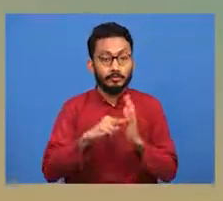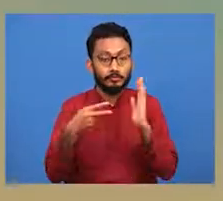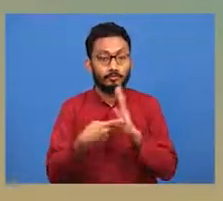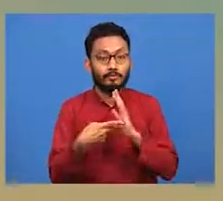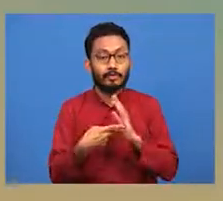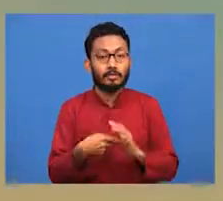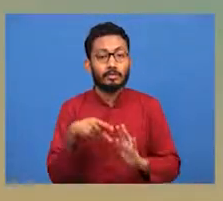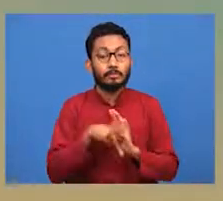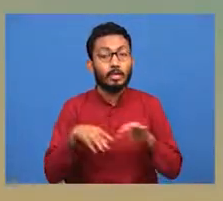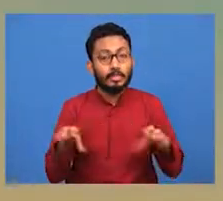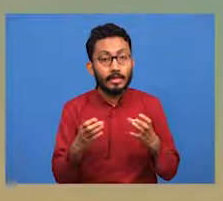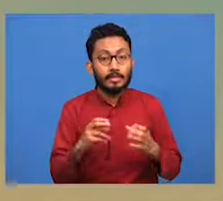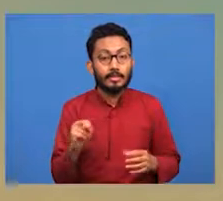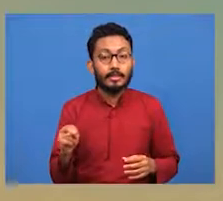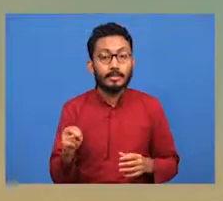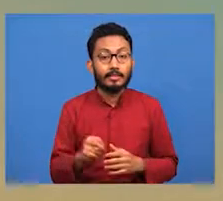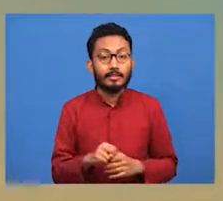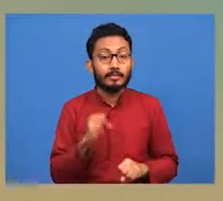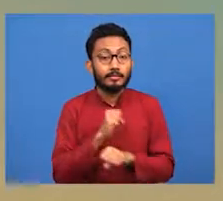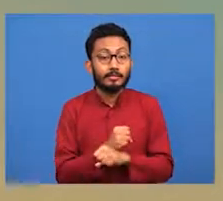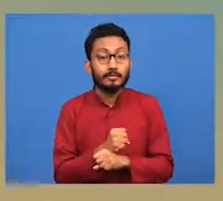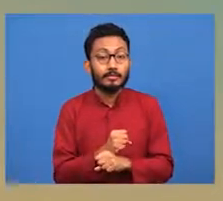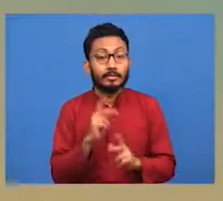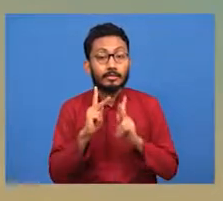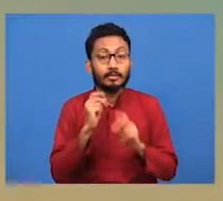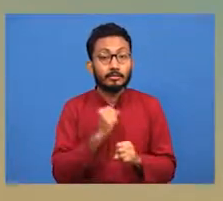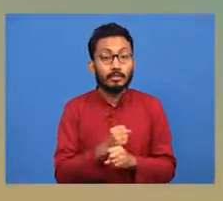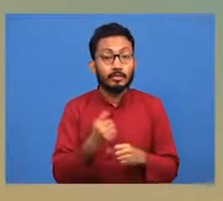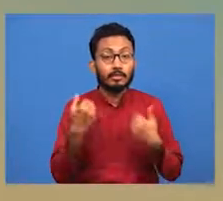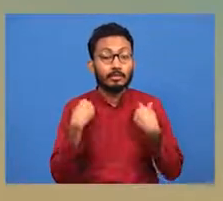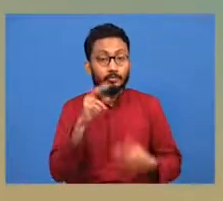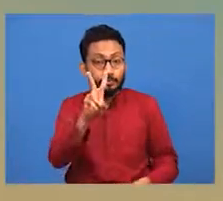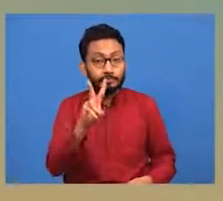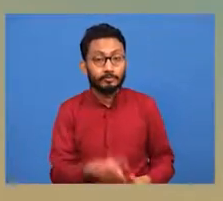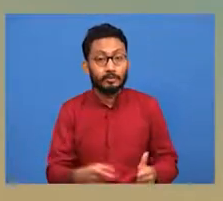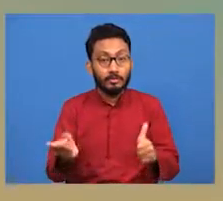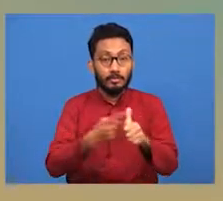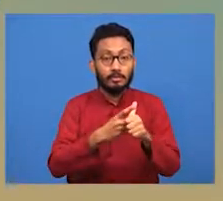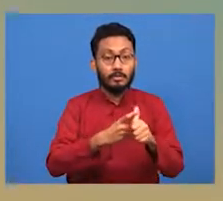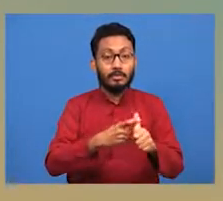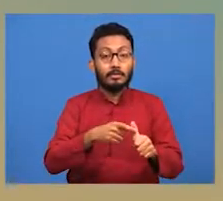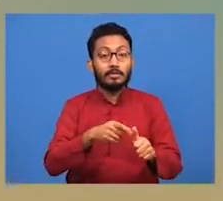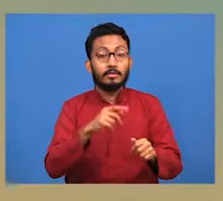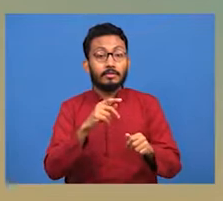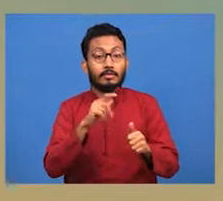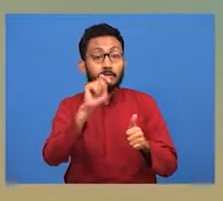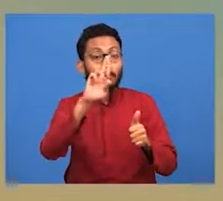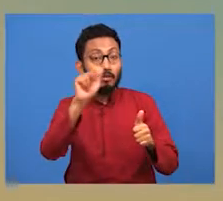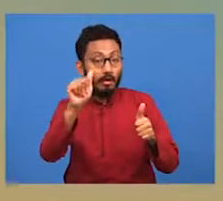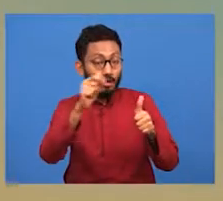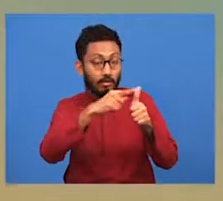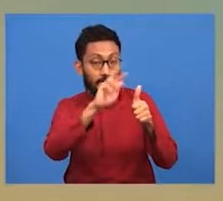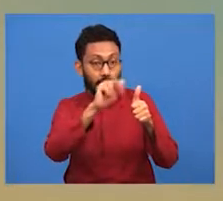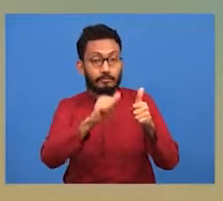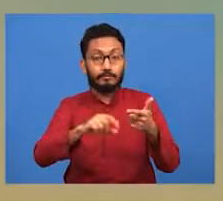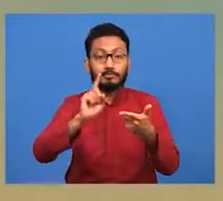perbuatan. Kata kerja terbahagi kepada dua, iaitu kata kerja aktif transitif dan kata kerja aktif tak